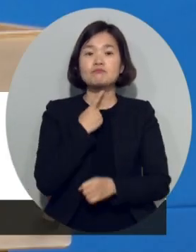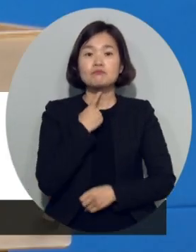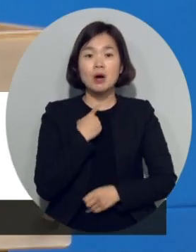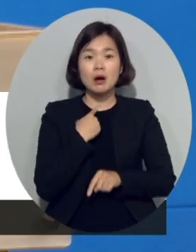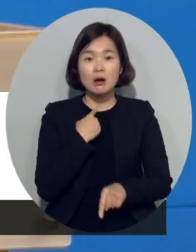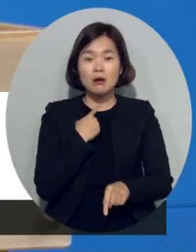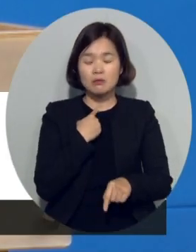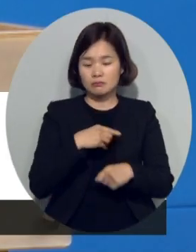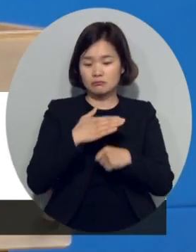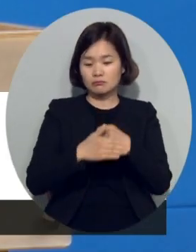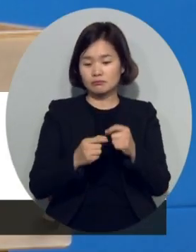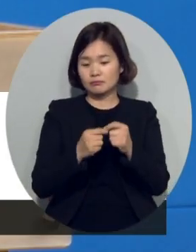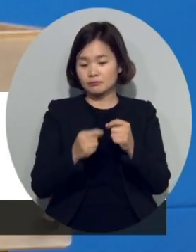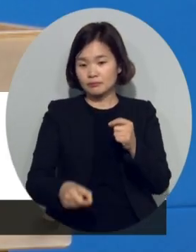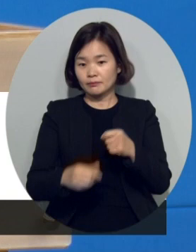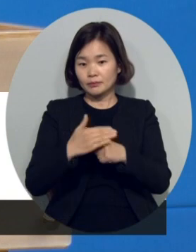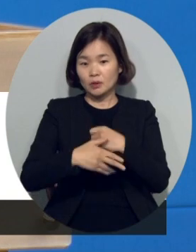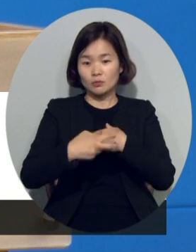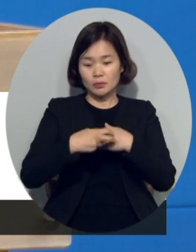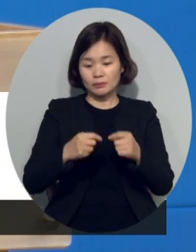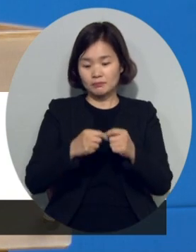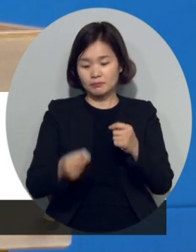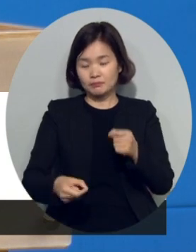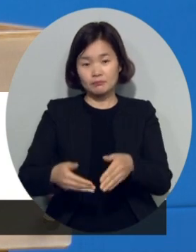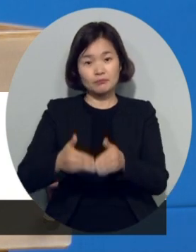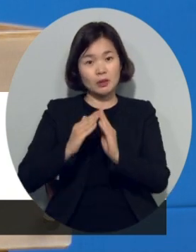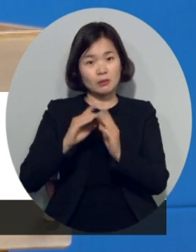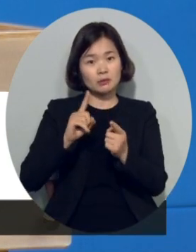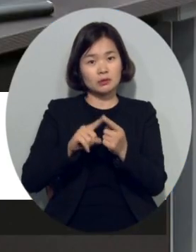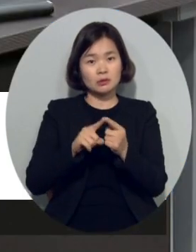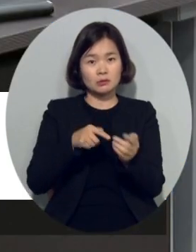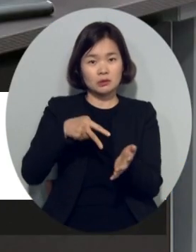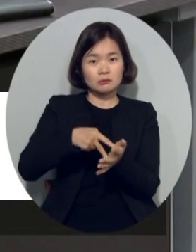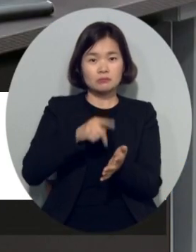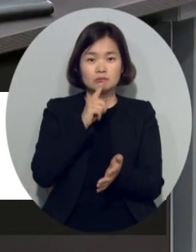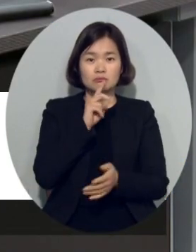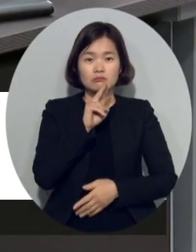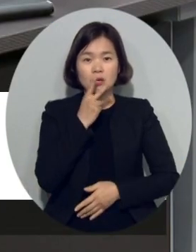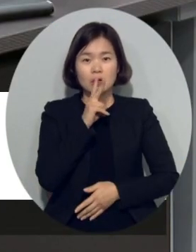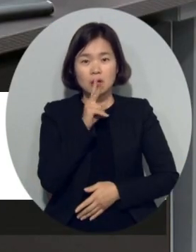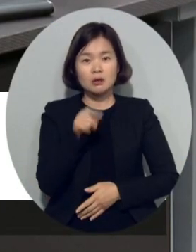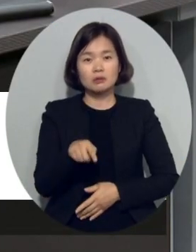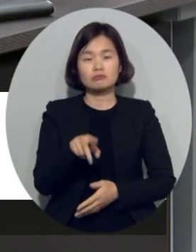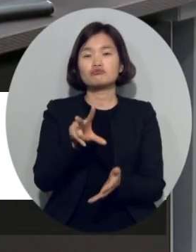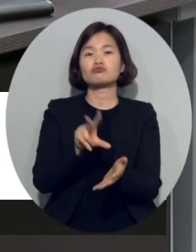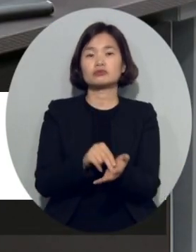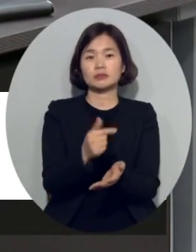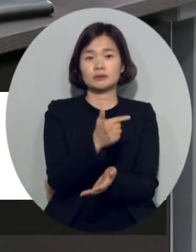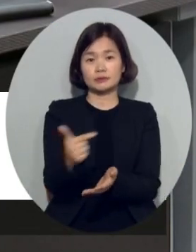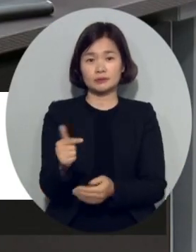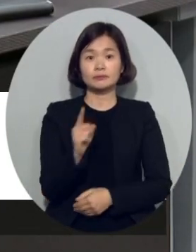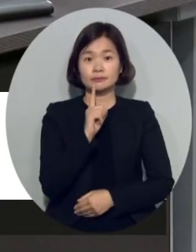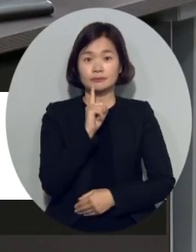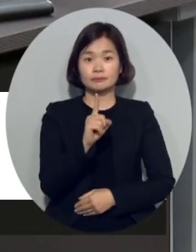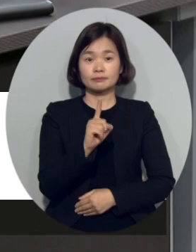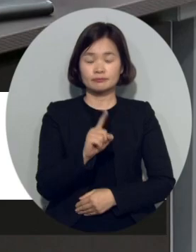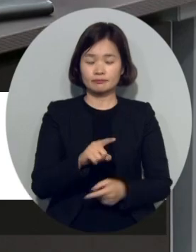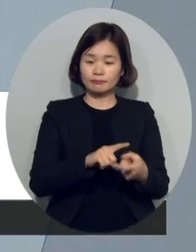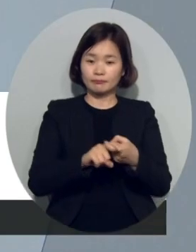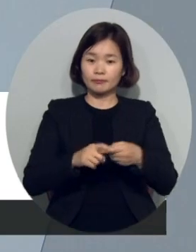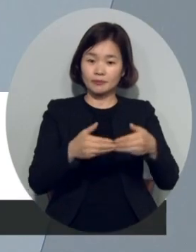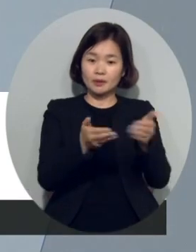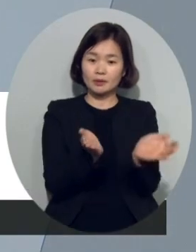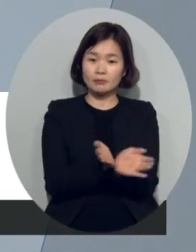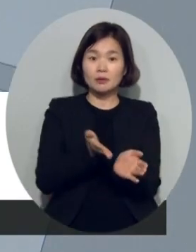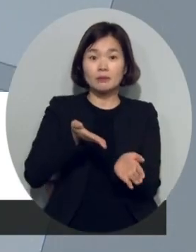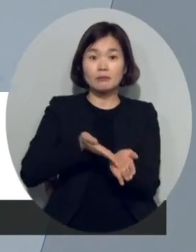제 2의 대구의료원 건립에 대해 입장을 바꾸거나 후퇴하는 것은 심각한 문제 라고 비판했습니다 참여연대 도 성명을